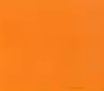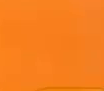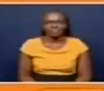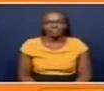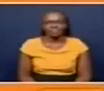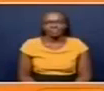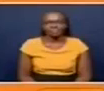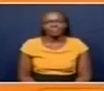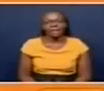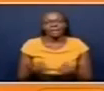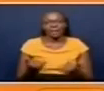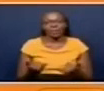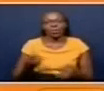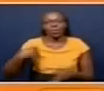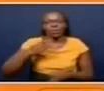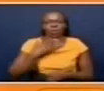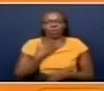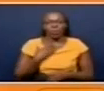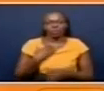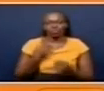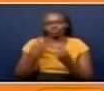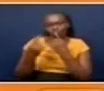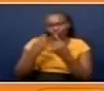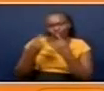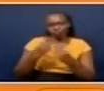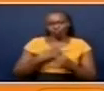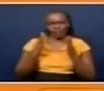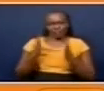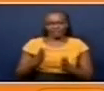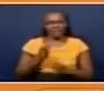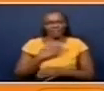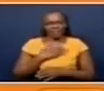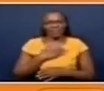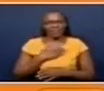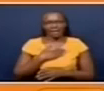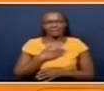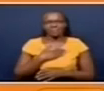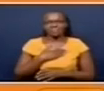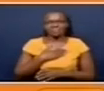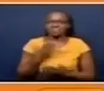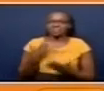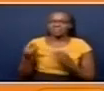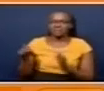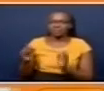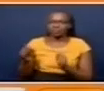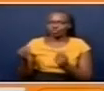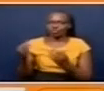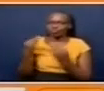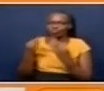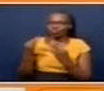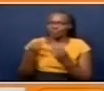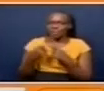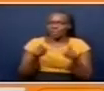Na mtazamaji, basi kidogo tunataka kuweza kuzungumza na mgeni wetu ndani ya studio ambaye pia ameweza kutupa changamoto mbele zetu, lakini ningependa pia